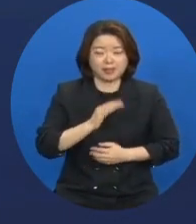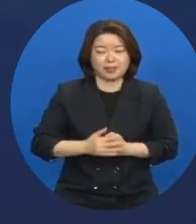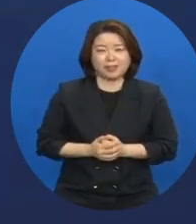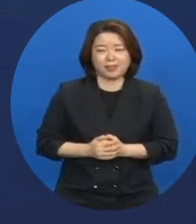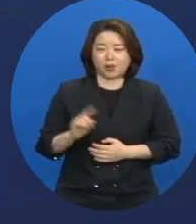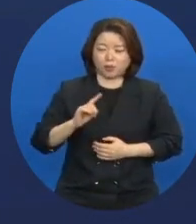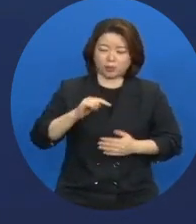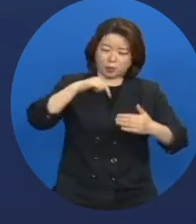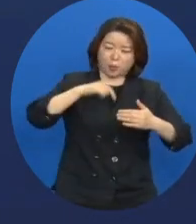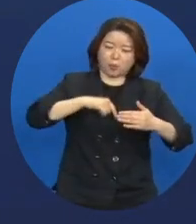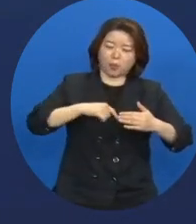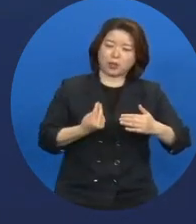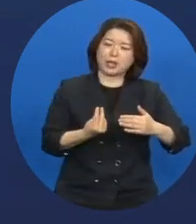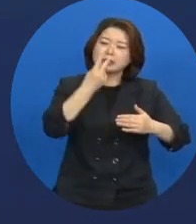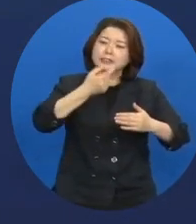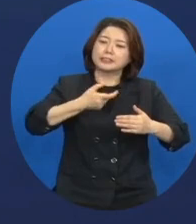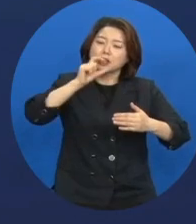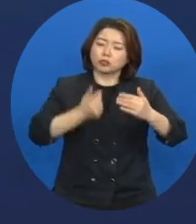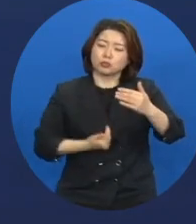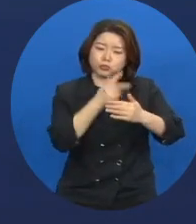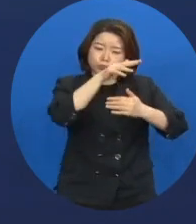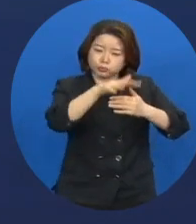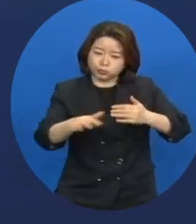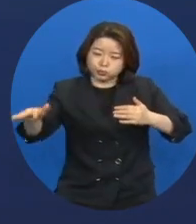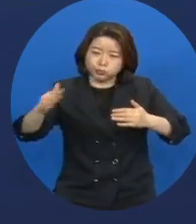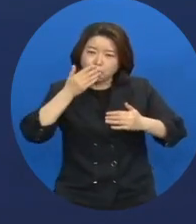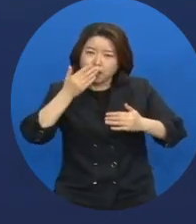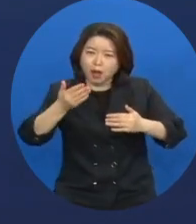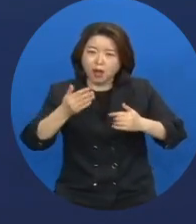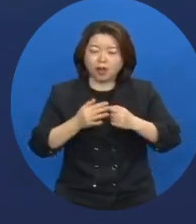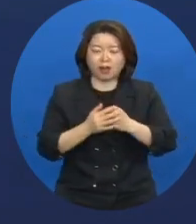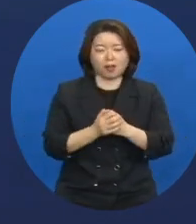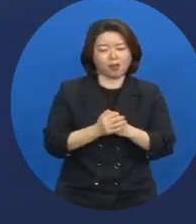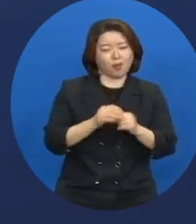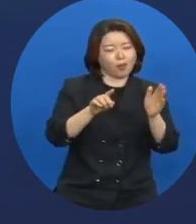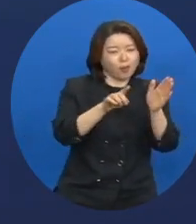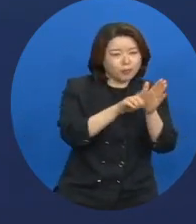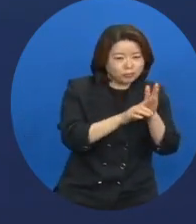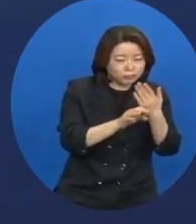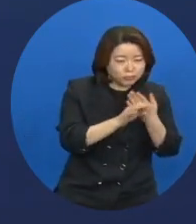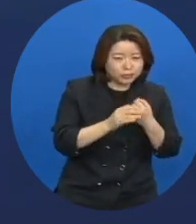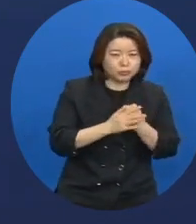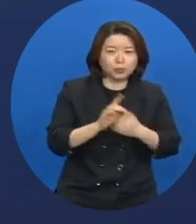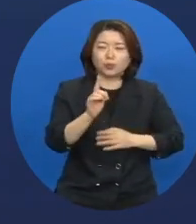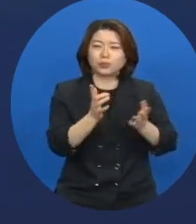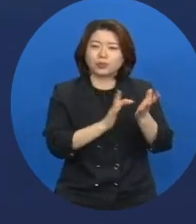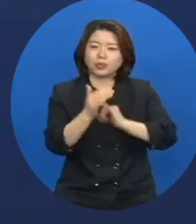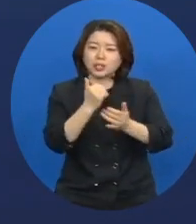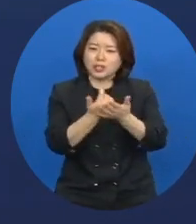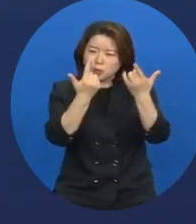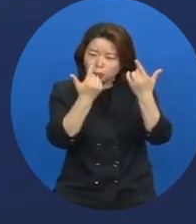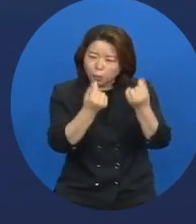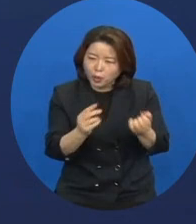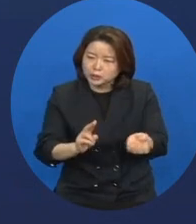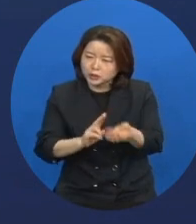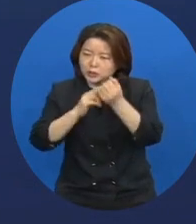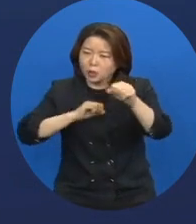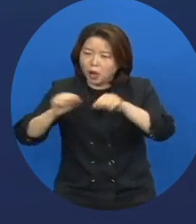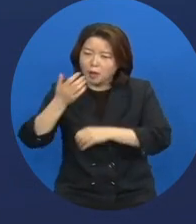속에 생수의 강이 흘러나오고 믿기만 하면 어떻게 예수님이 하는 일도 할 수 있다는 말입니까?